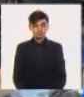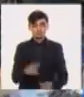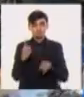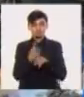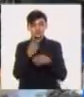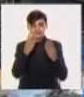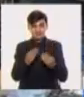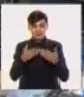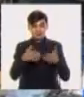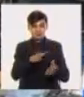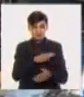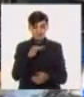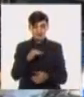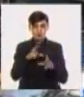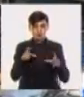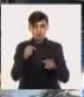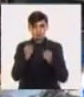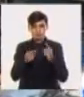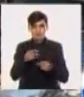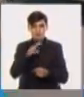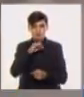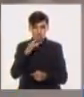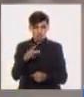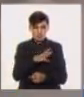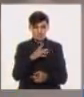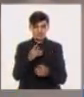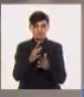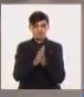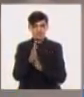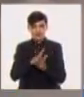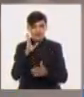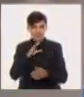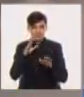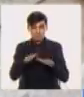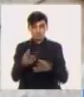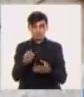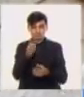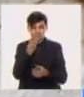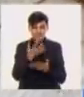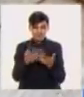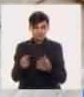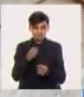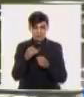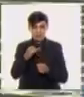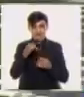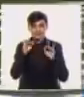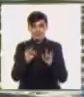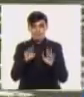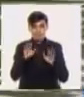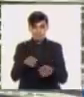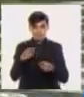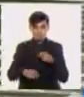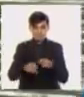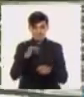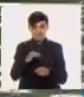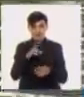Первые дни после открытия посетители оставляли за собой мусор, вырывали в водоемах уникальные растения, даже разбили скамейки. Дети ходили